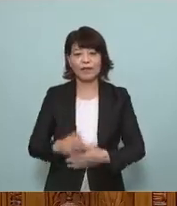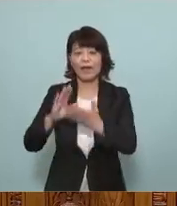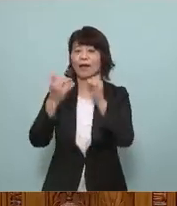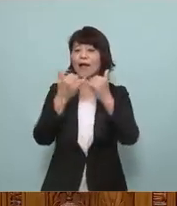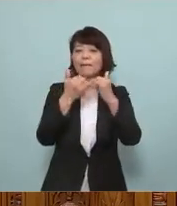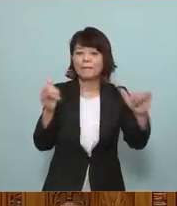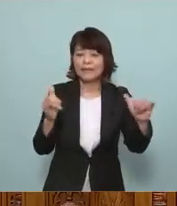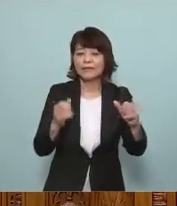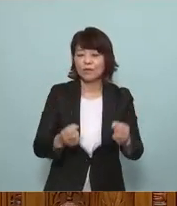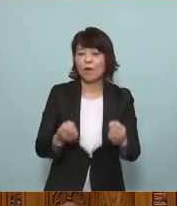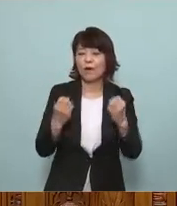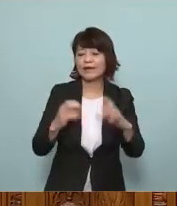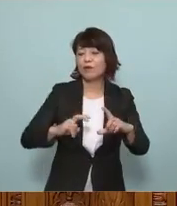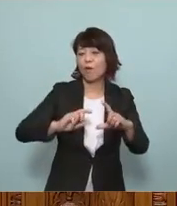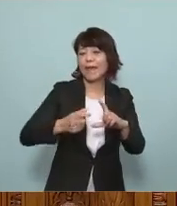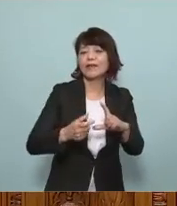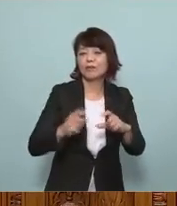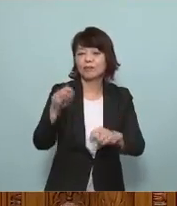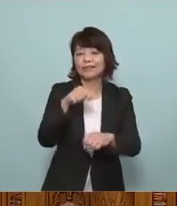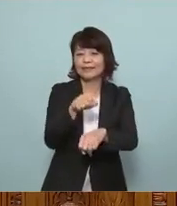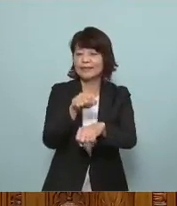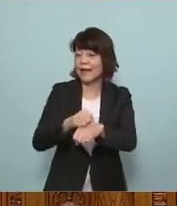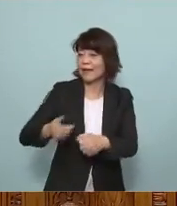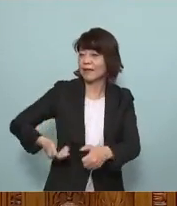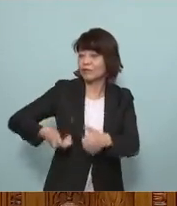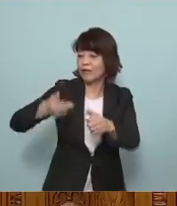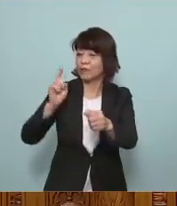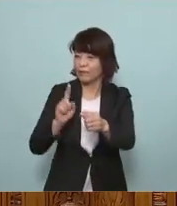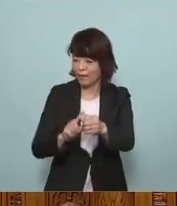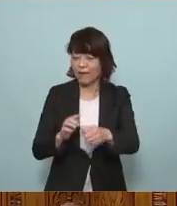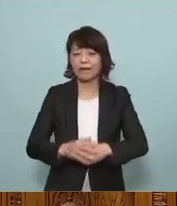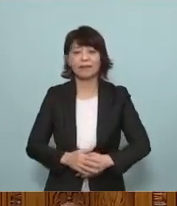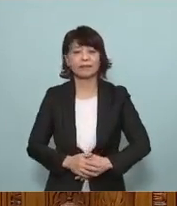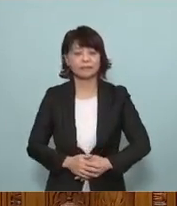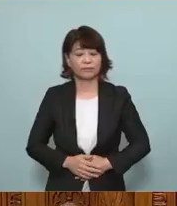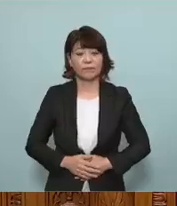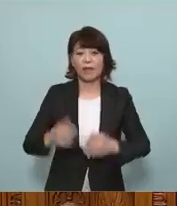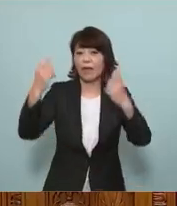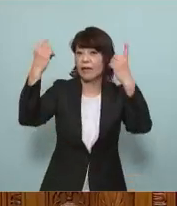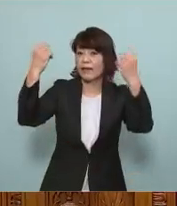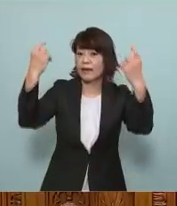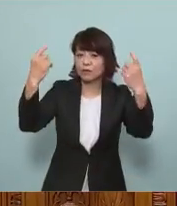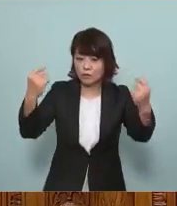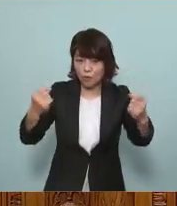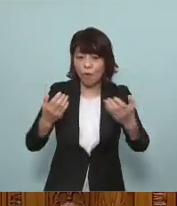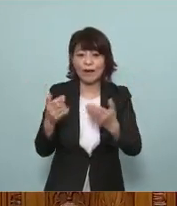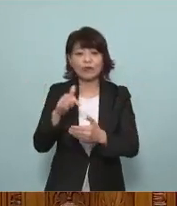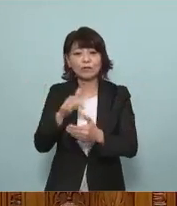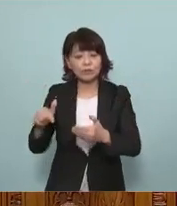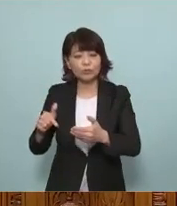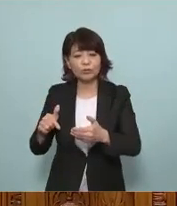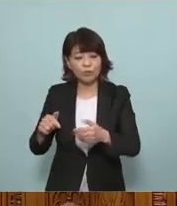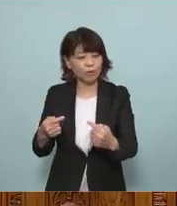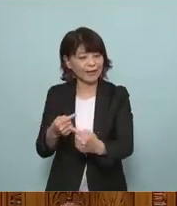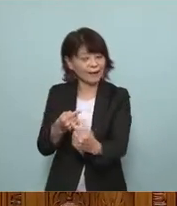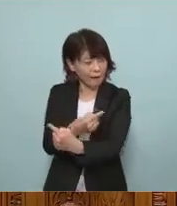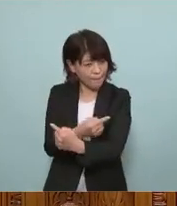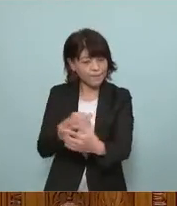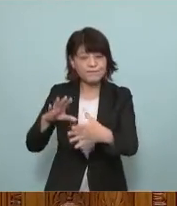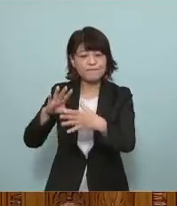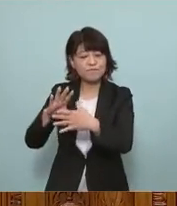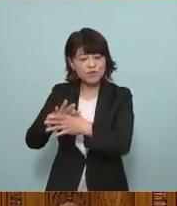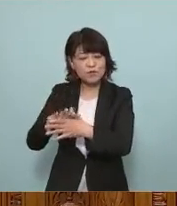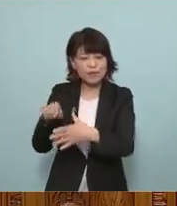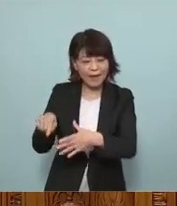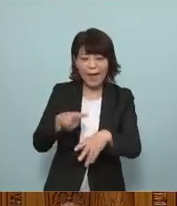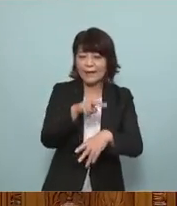成を強化するため、大学の学部再編や文系理